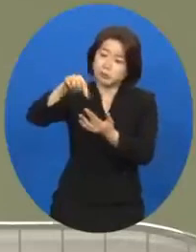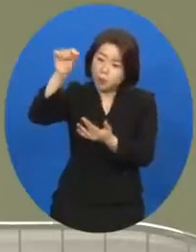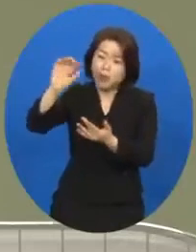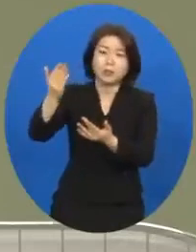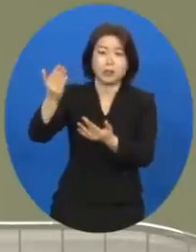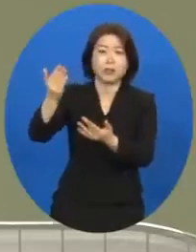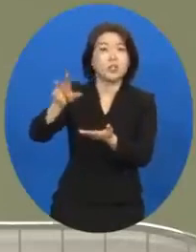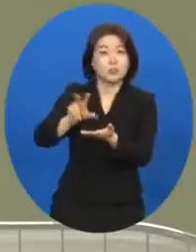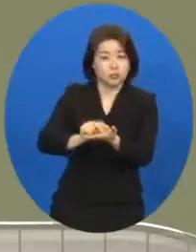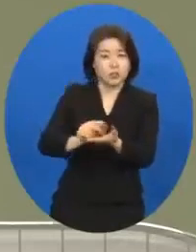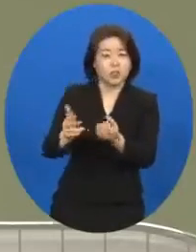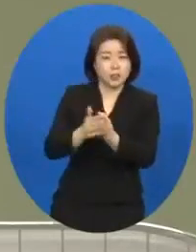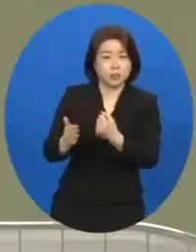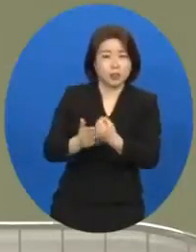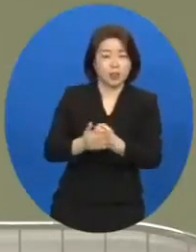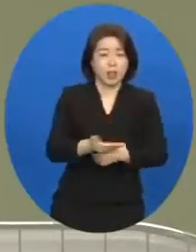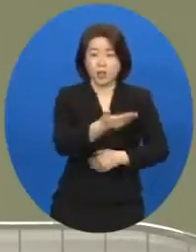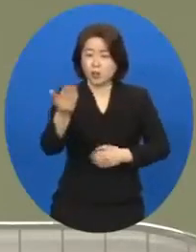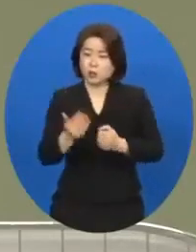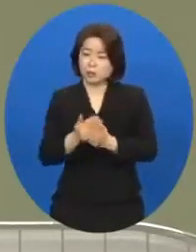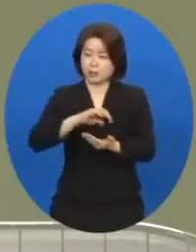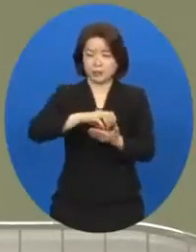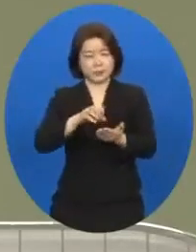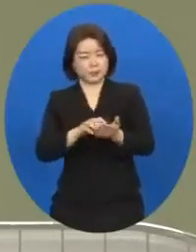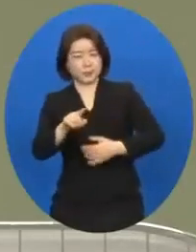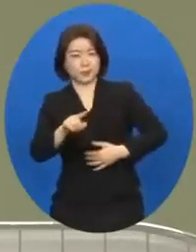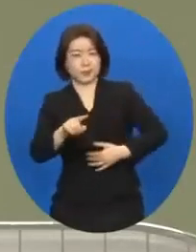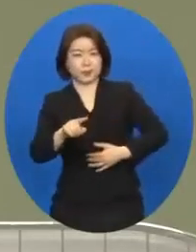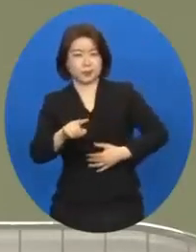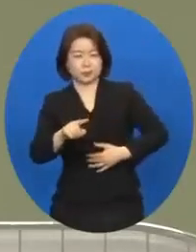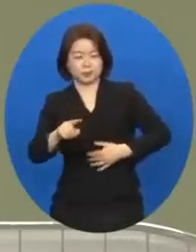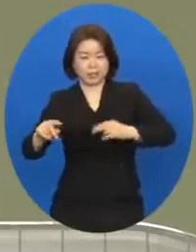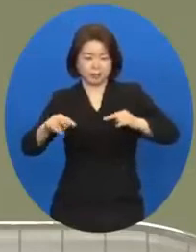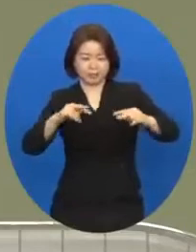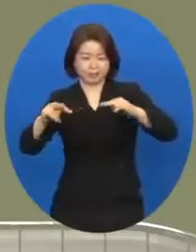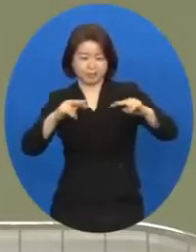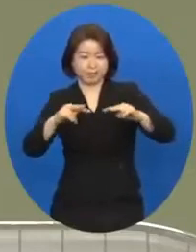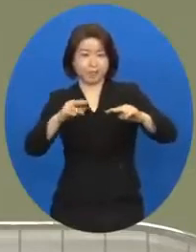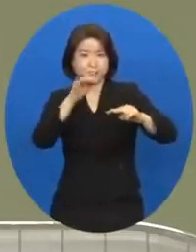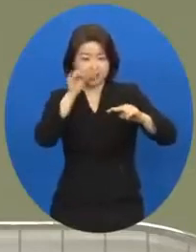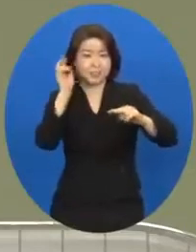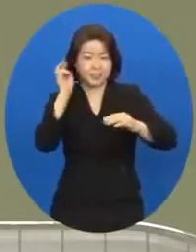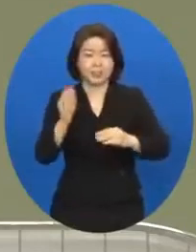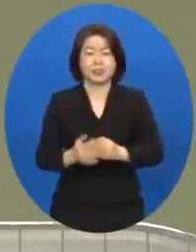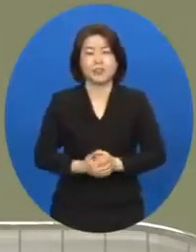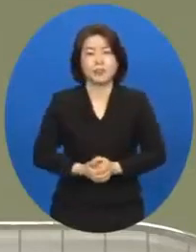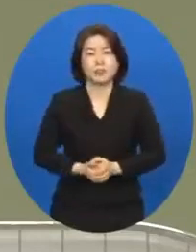문제로 아마 여러분들이 어느 정도의 좀 대화하는 시간을 가져보셨을